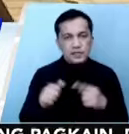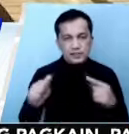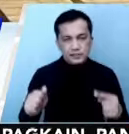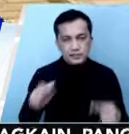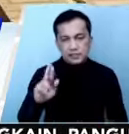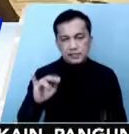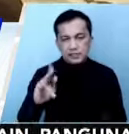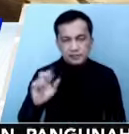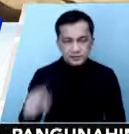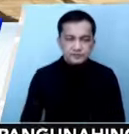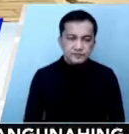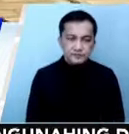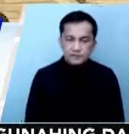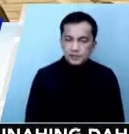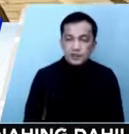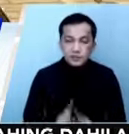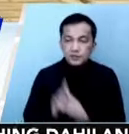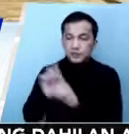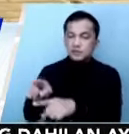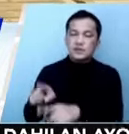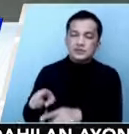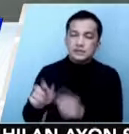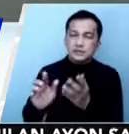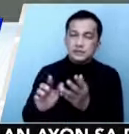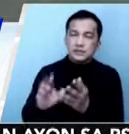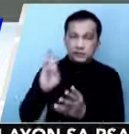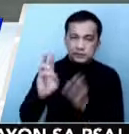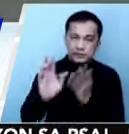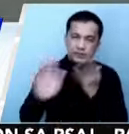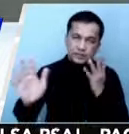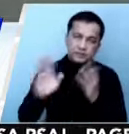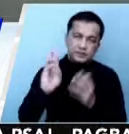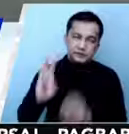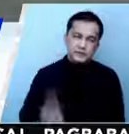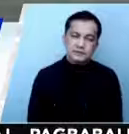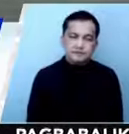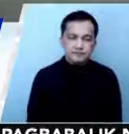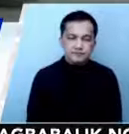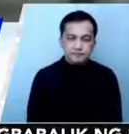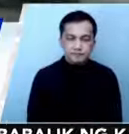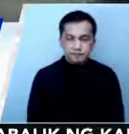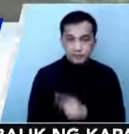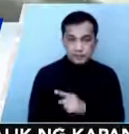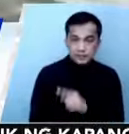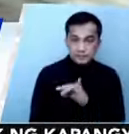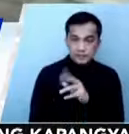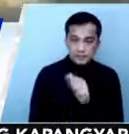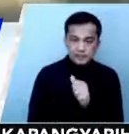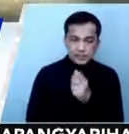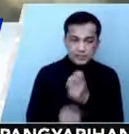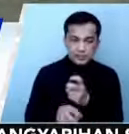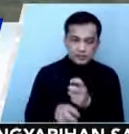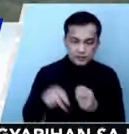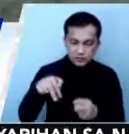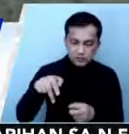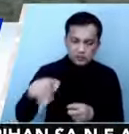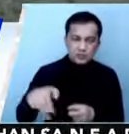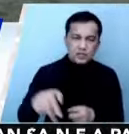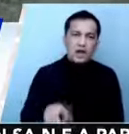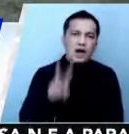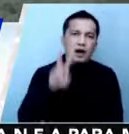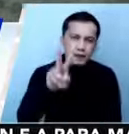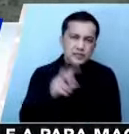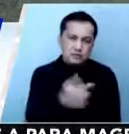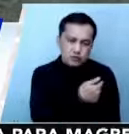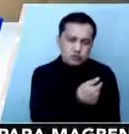po kami dito 6. Nagpila na po kami ng 6. Si Mia, hirap na sa paglalakad dahil 4 na turok ng anti-rabies ang kanyang